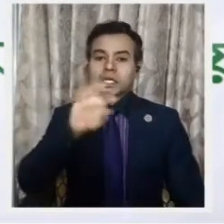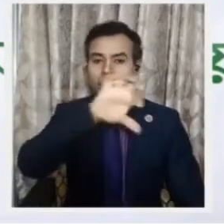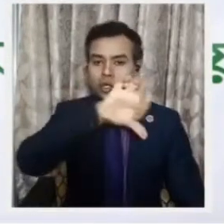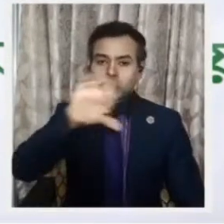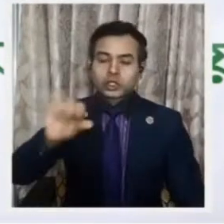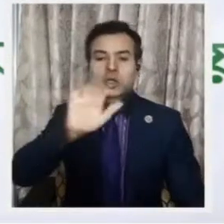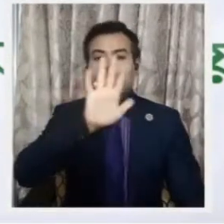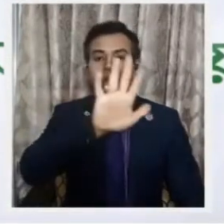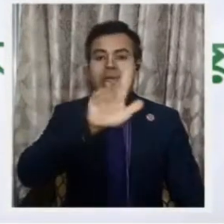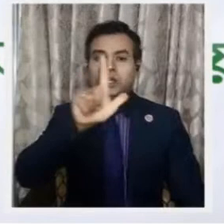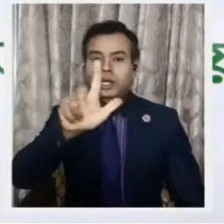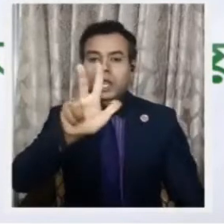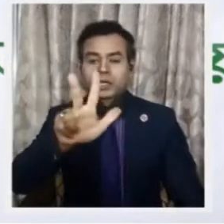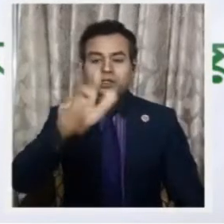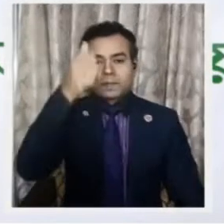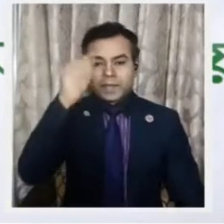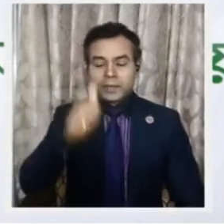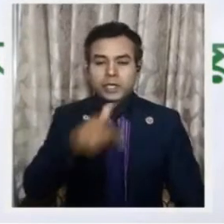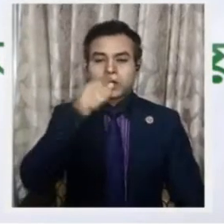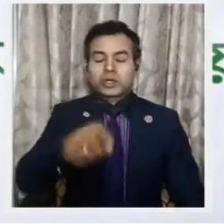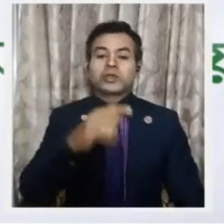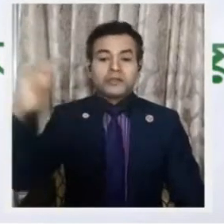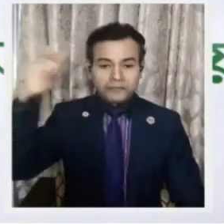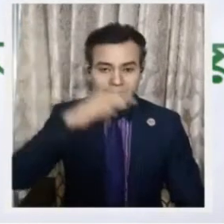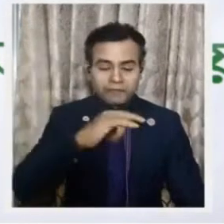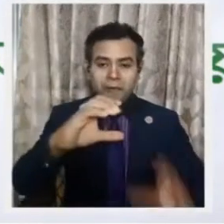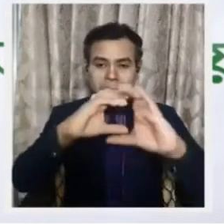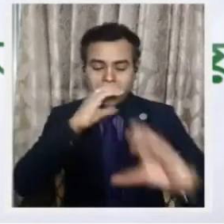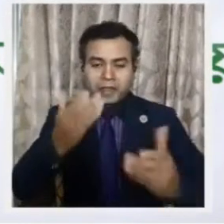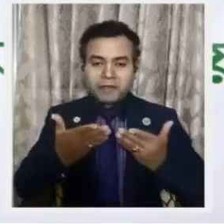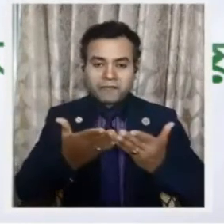সহ। এ পর্যন্ত স্ক্রিনিং করা হয়েছে